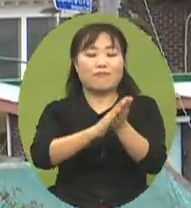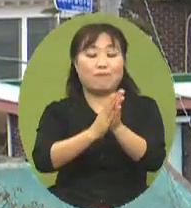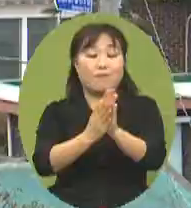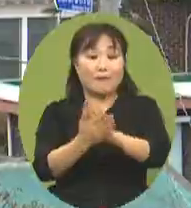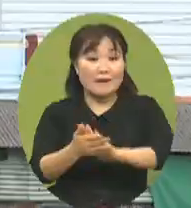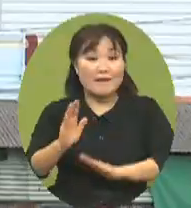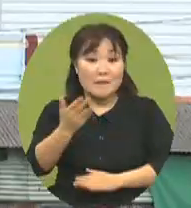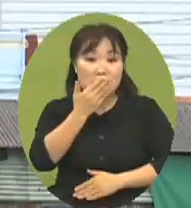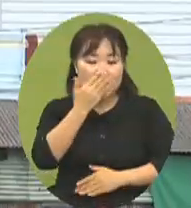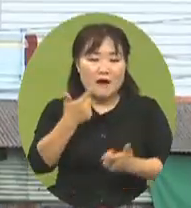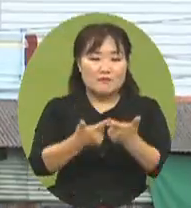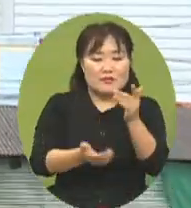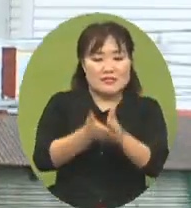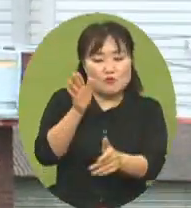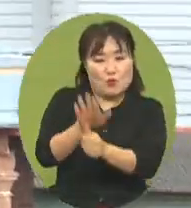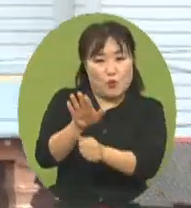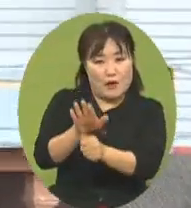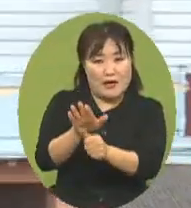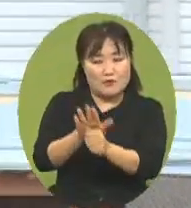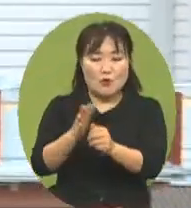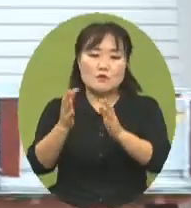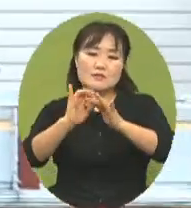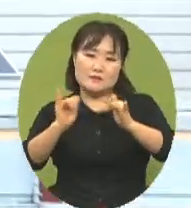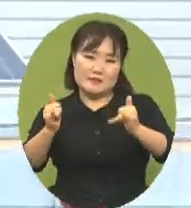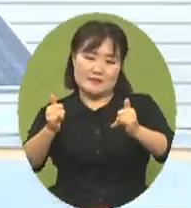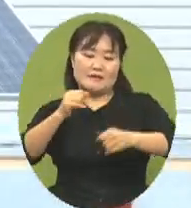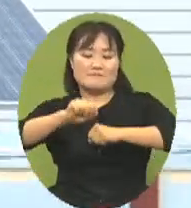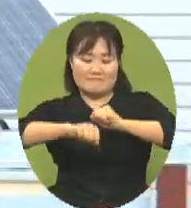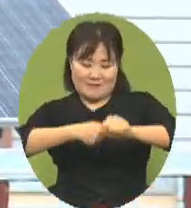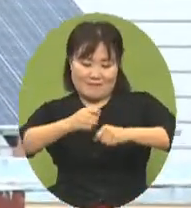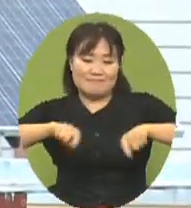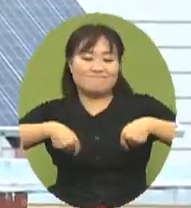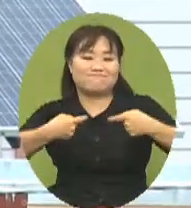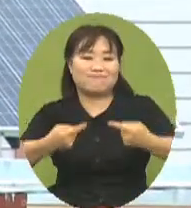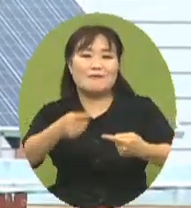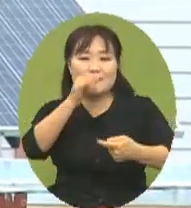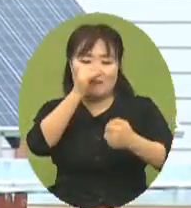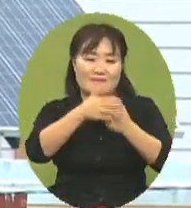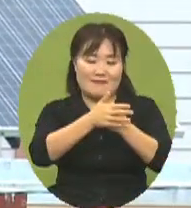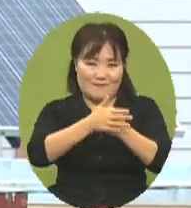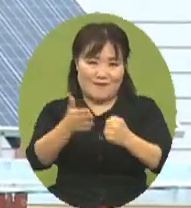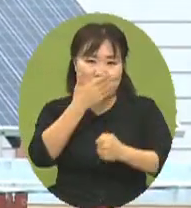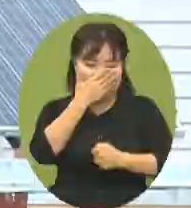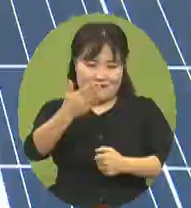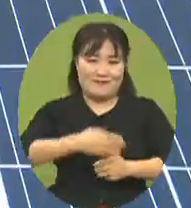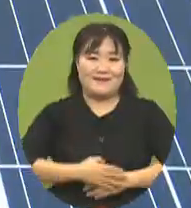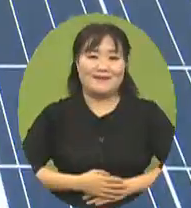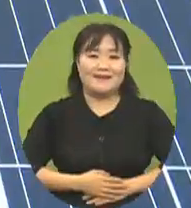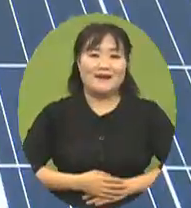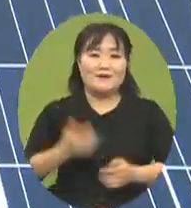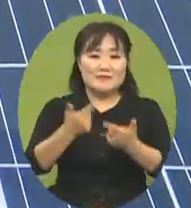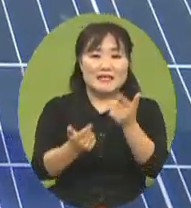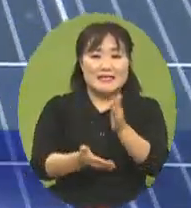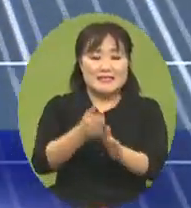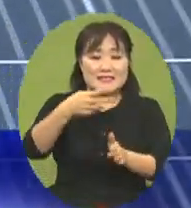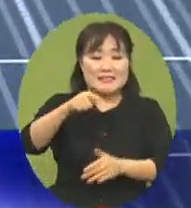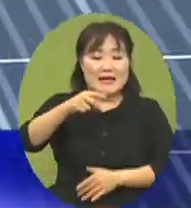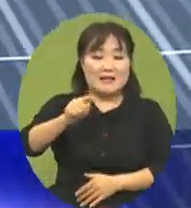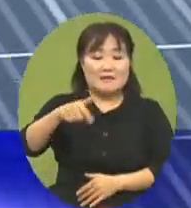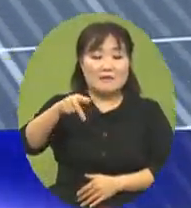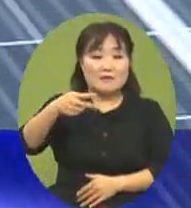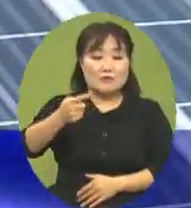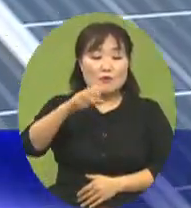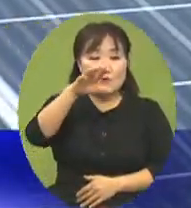있었던 것은 부산시의 지원과 주민들의 자발적인 참여가 있었기에 가능했습니다. 부산시는